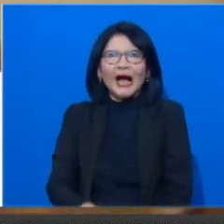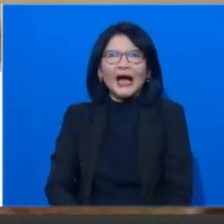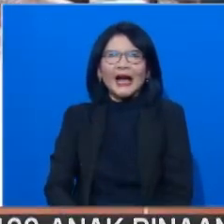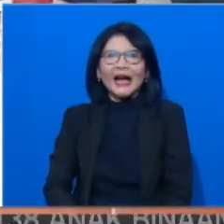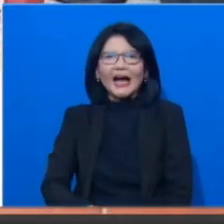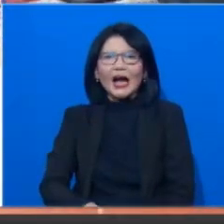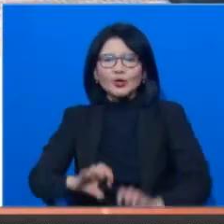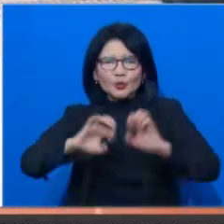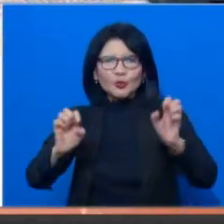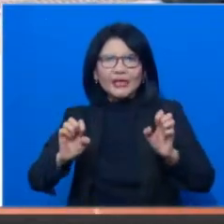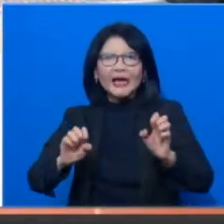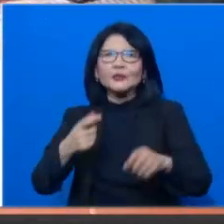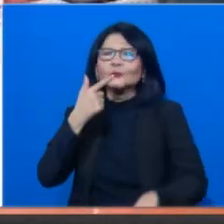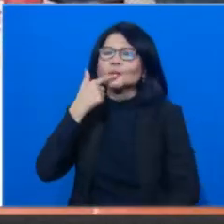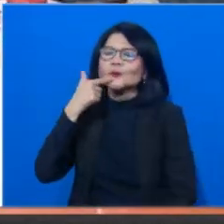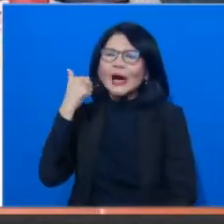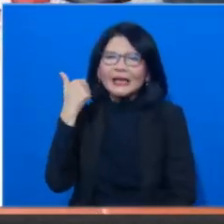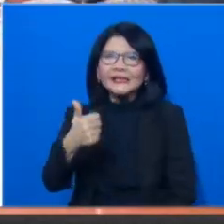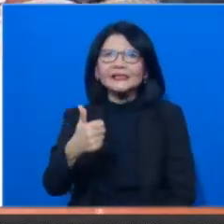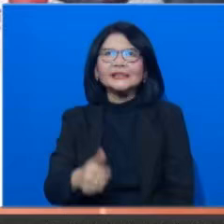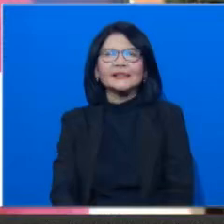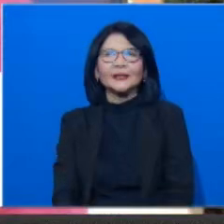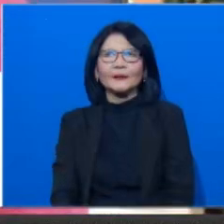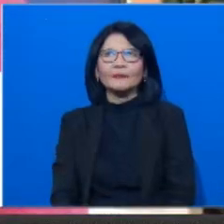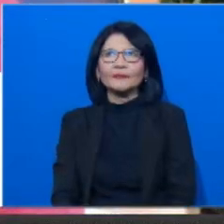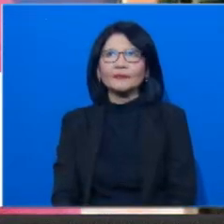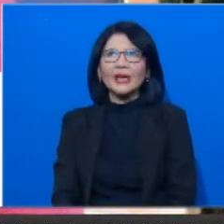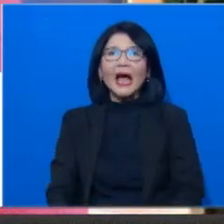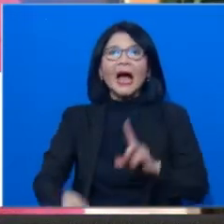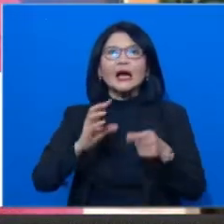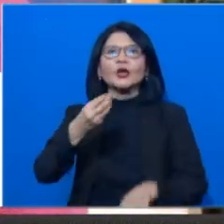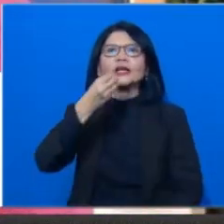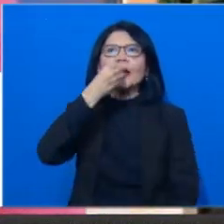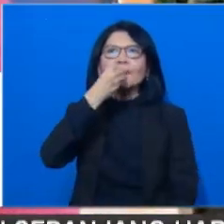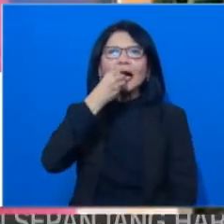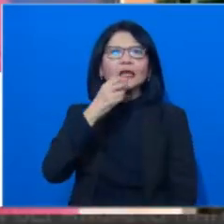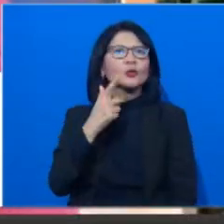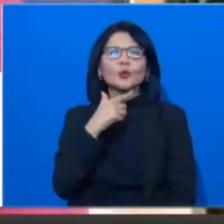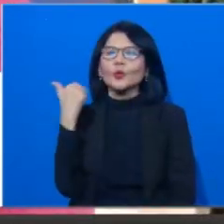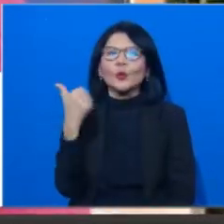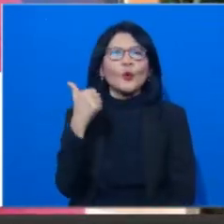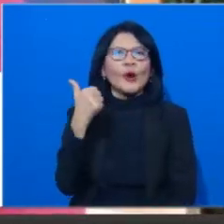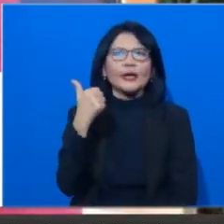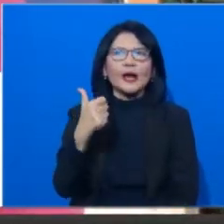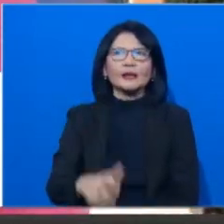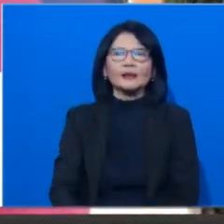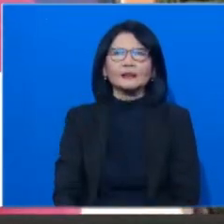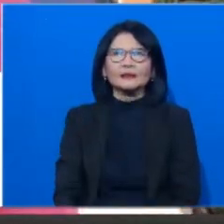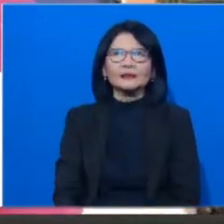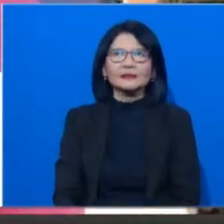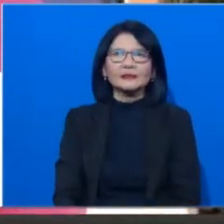Bawor karena memiliki rasa yang manis. Kalau kita makan rasanya luar biasa.